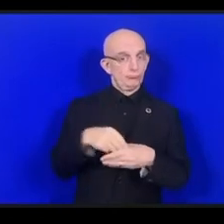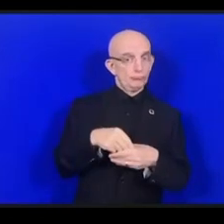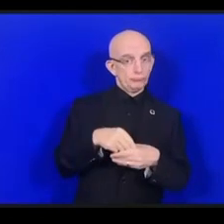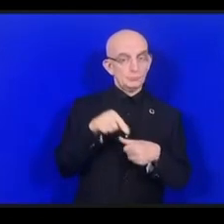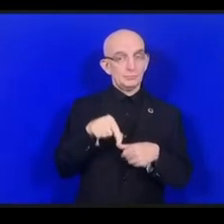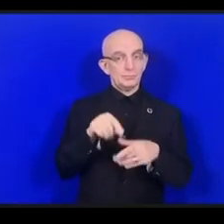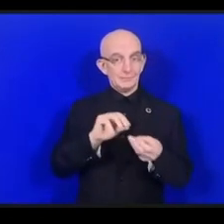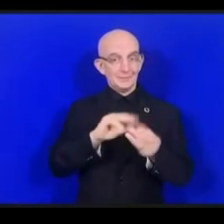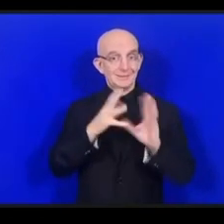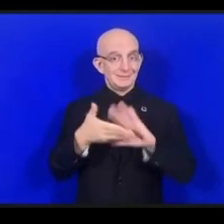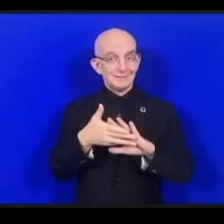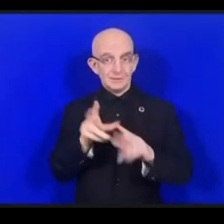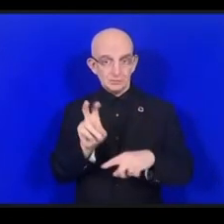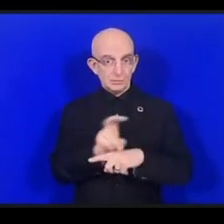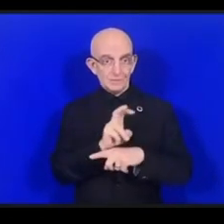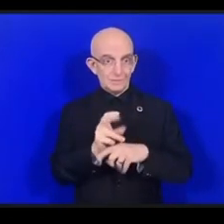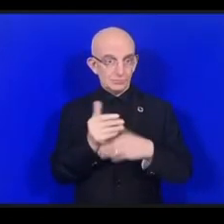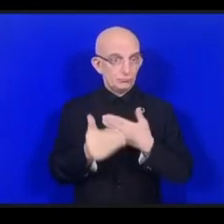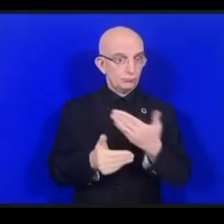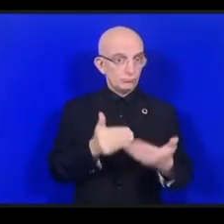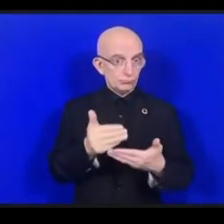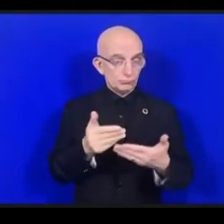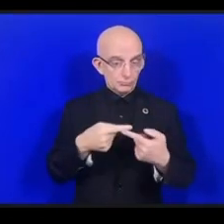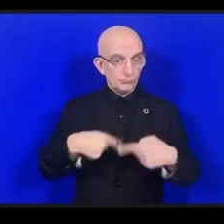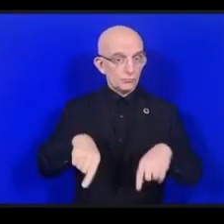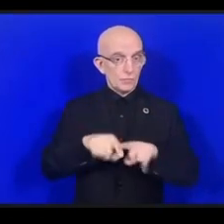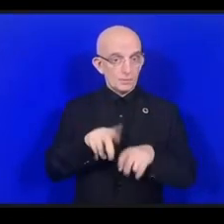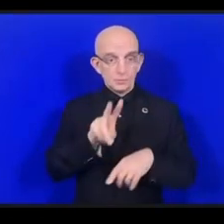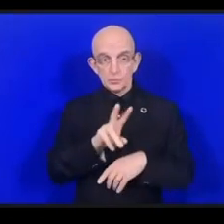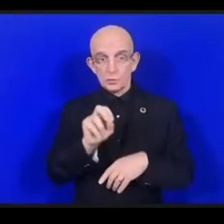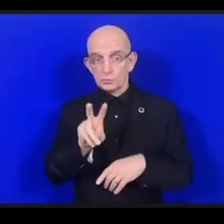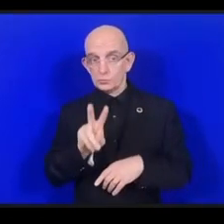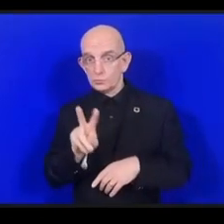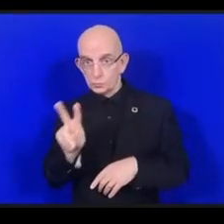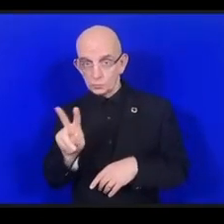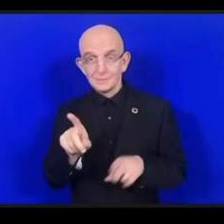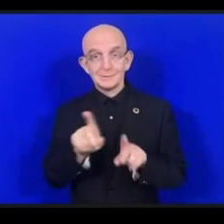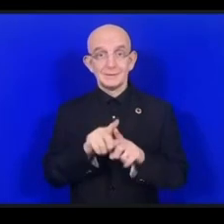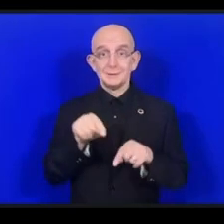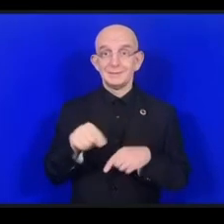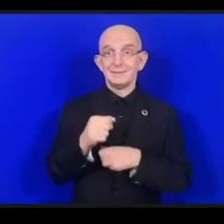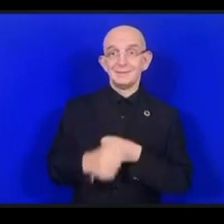鼓励更多人参加2022年的IGF，